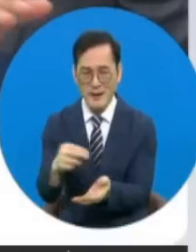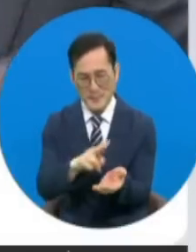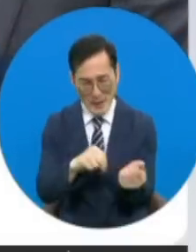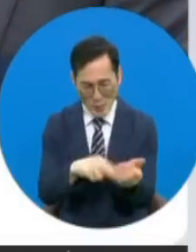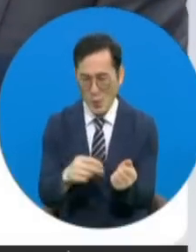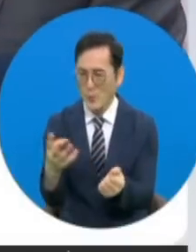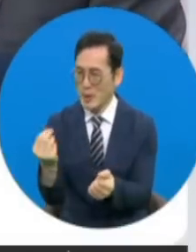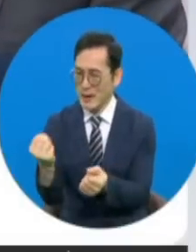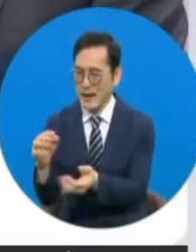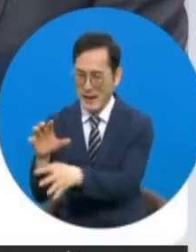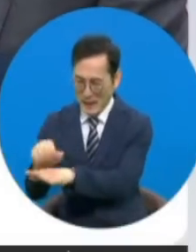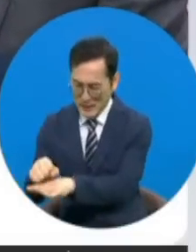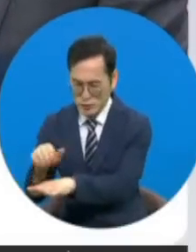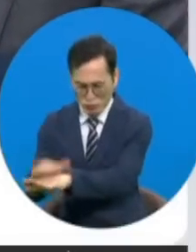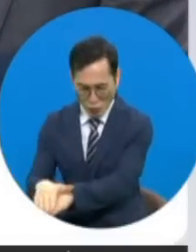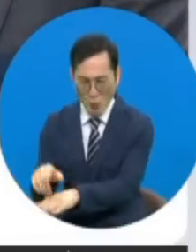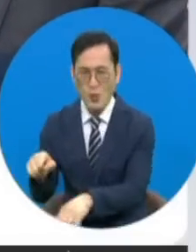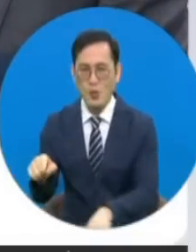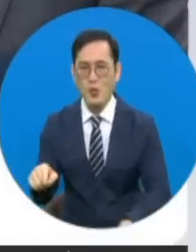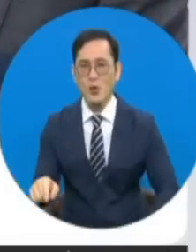개를 어떤 식으로 이용한다는